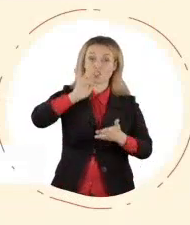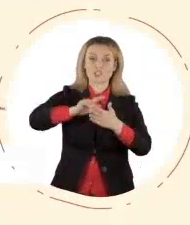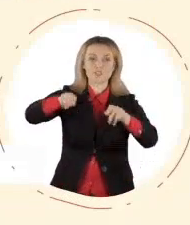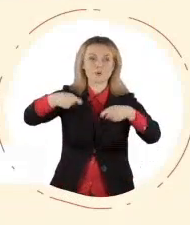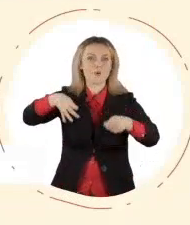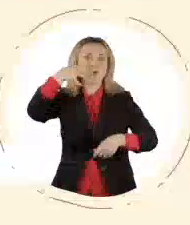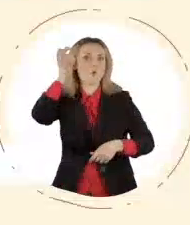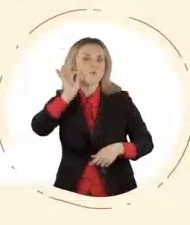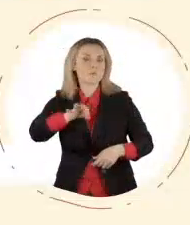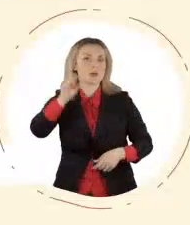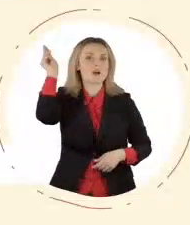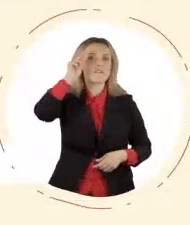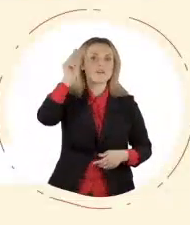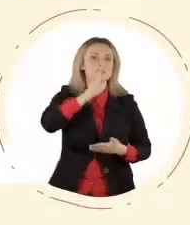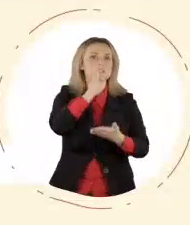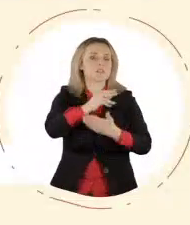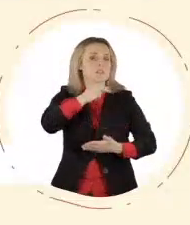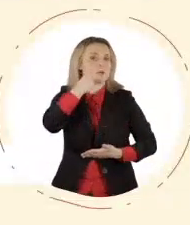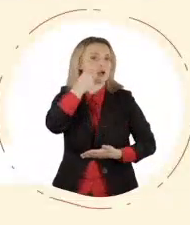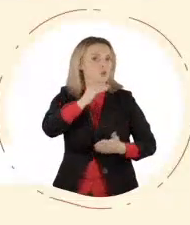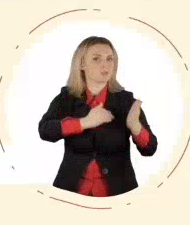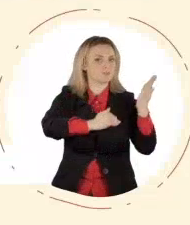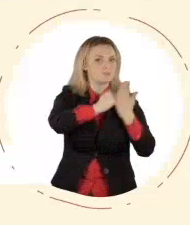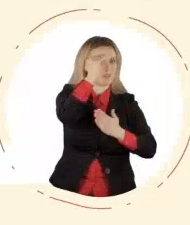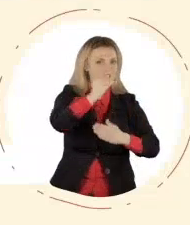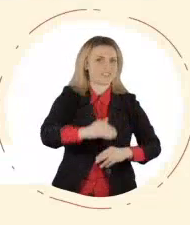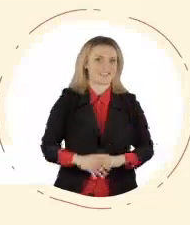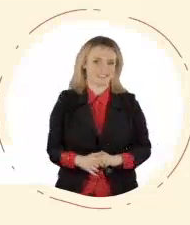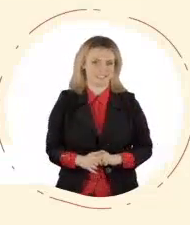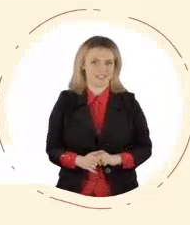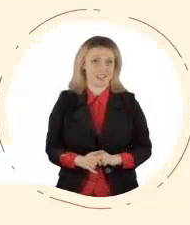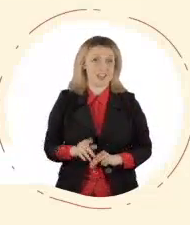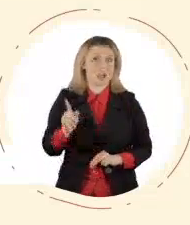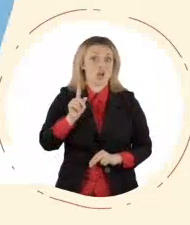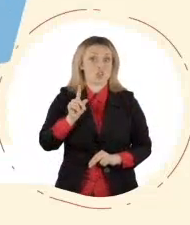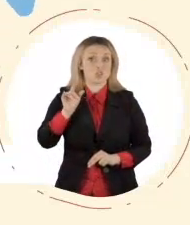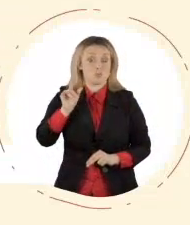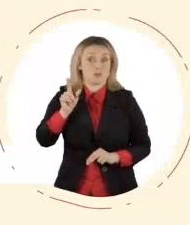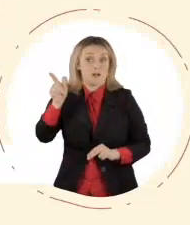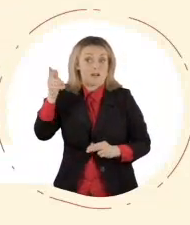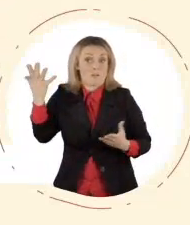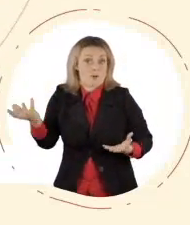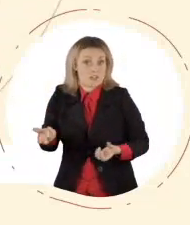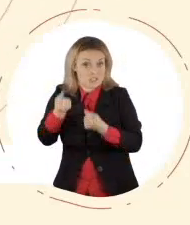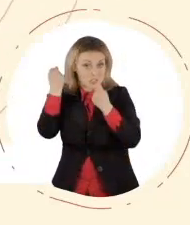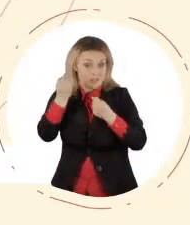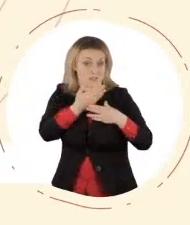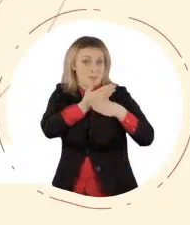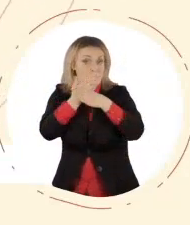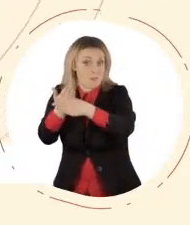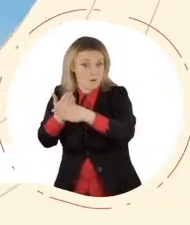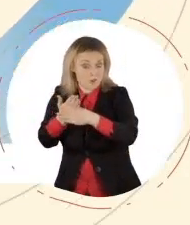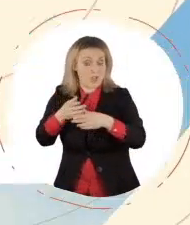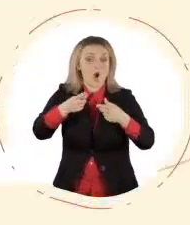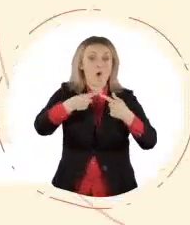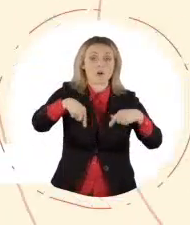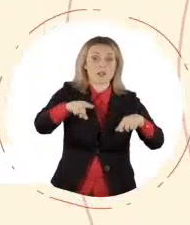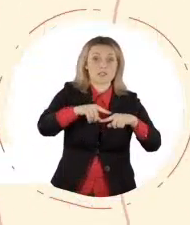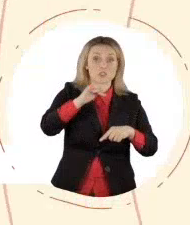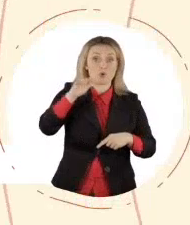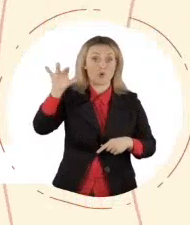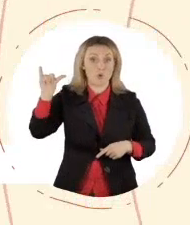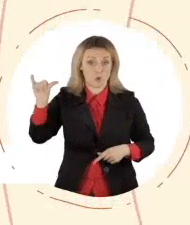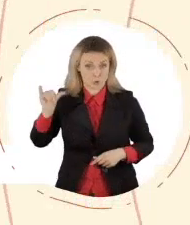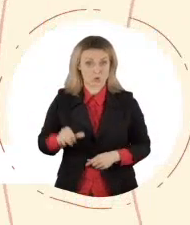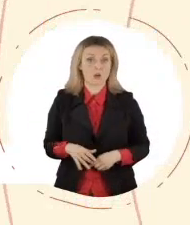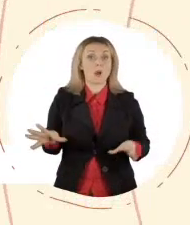de excelență învață să devină cei mai buni profesioniști. Pentru a-i susține în dezvoltarea lor, Fondul Națiunilor Unite